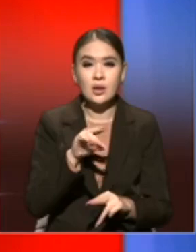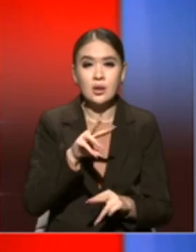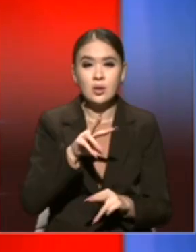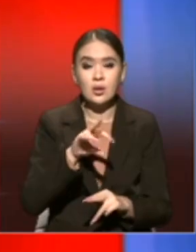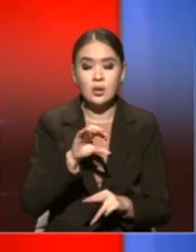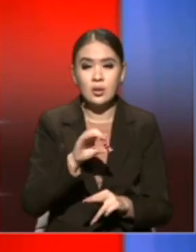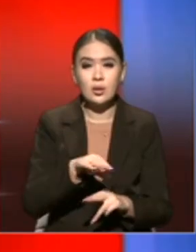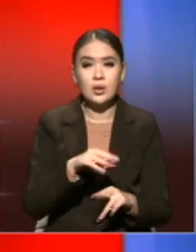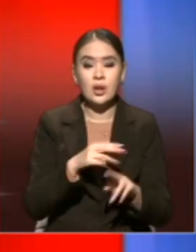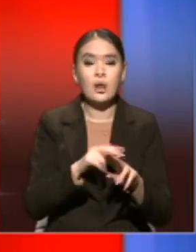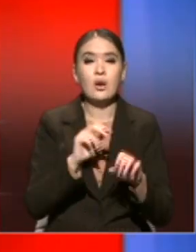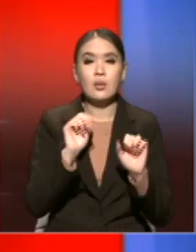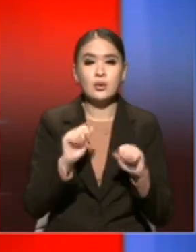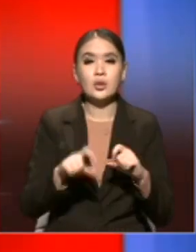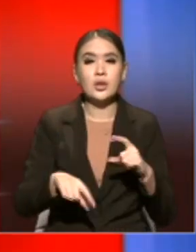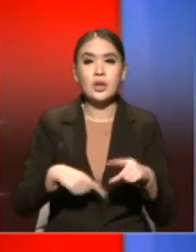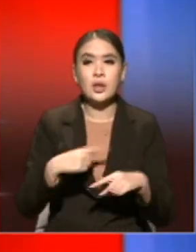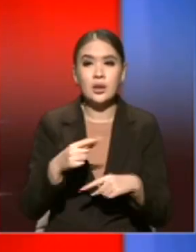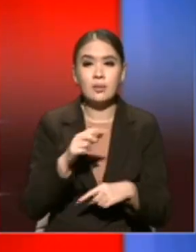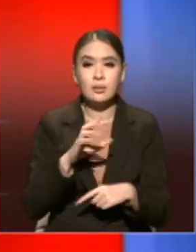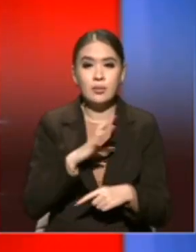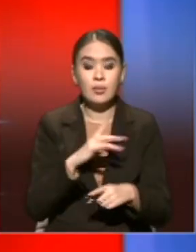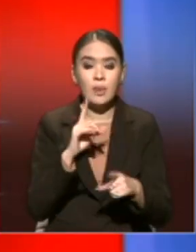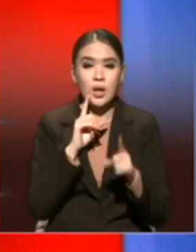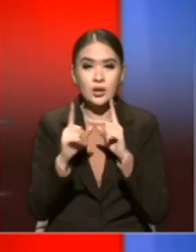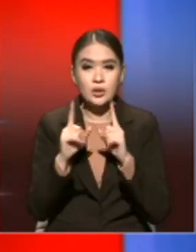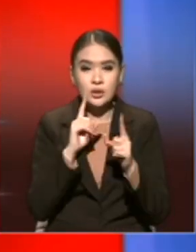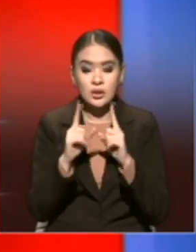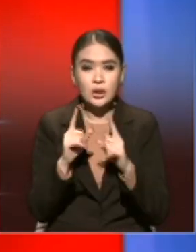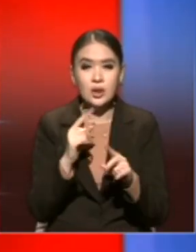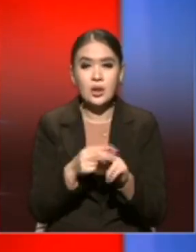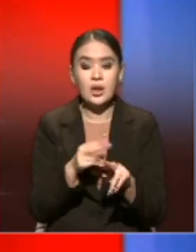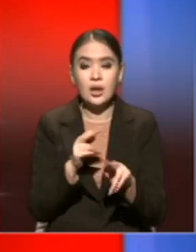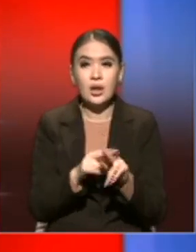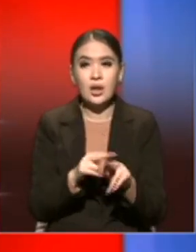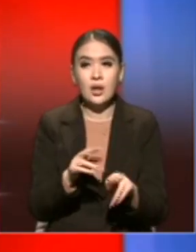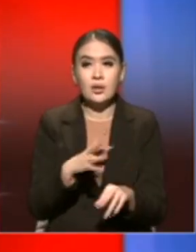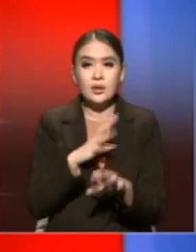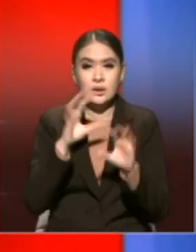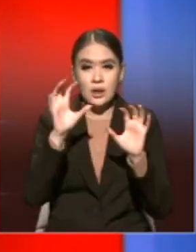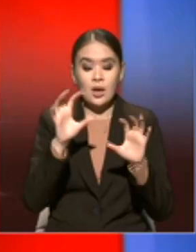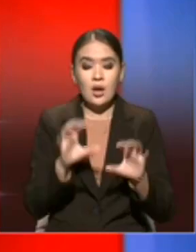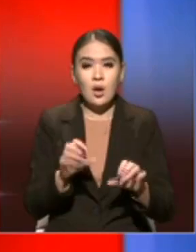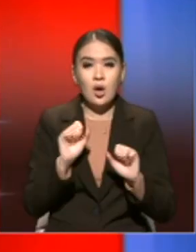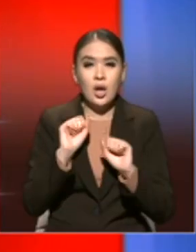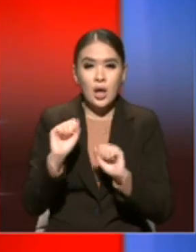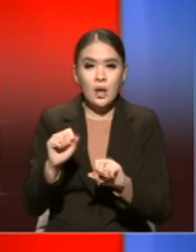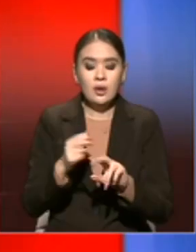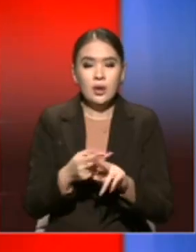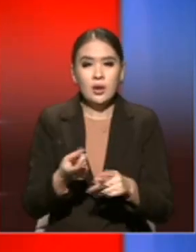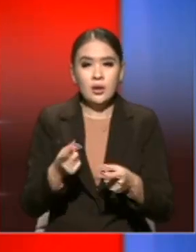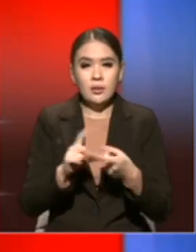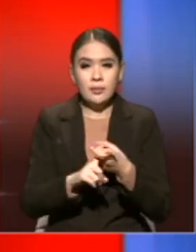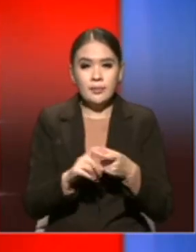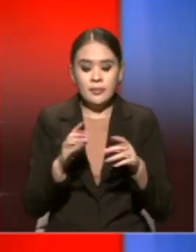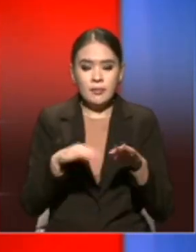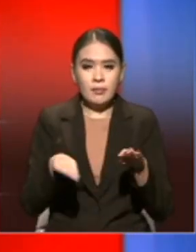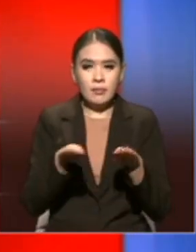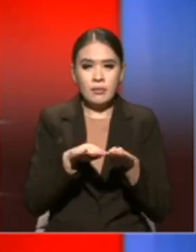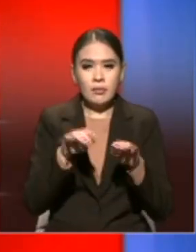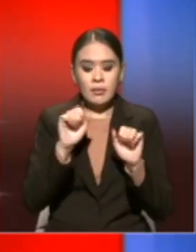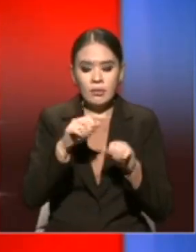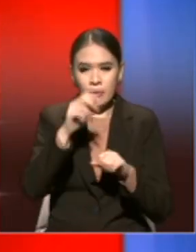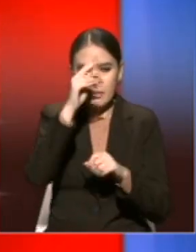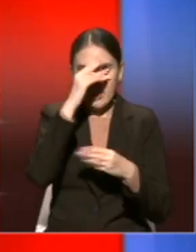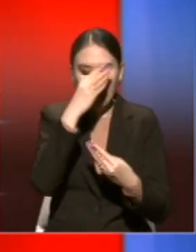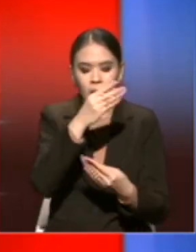жасасақ, біз келесі қазіргі мына мәслихатпен, мәжіліспен, жаңағы заң органдарымен бұл жүйені заңдастырып жатырмыз. Бұл Құдай